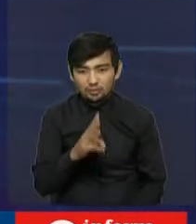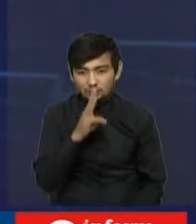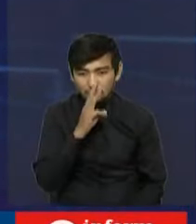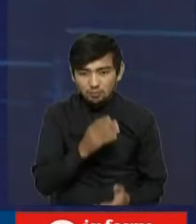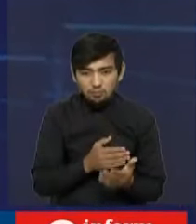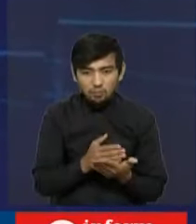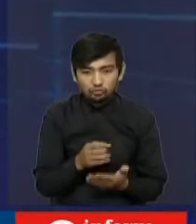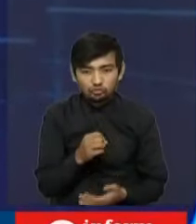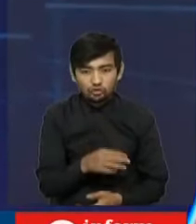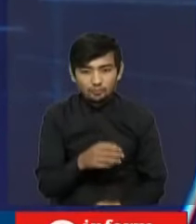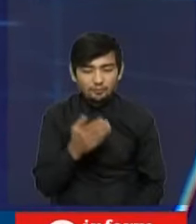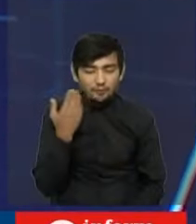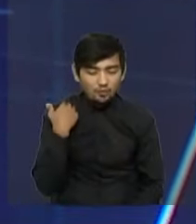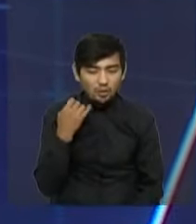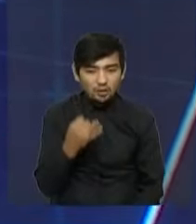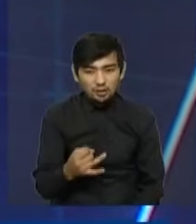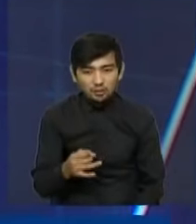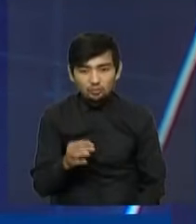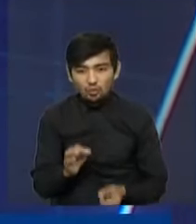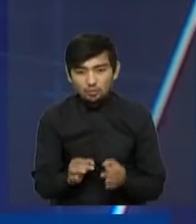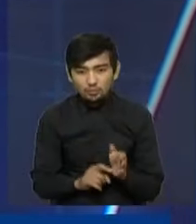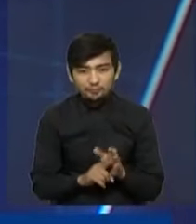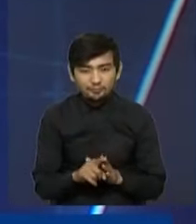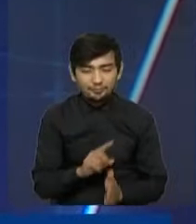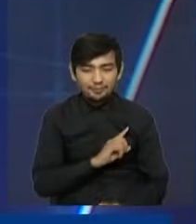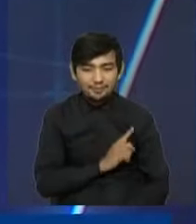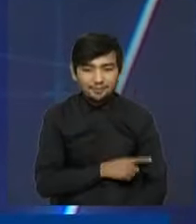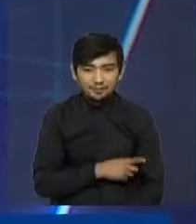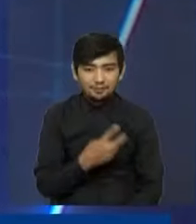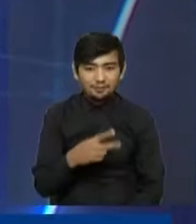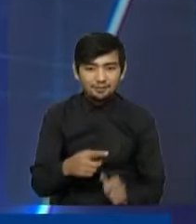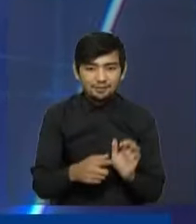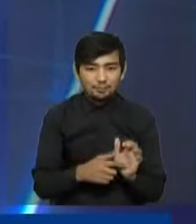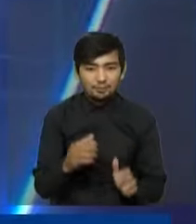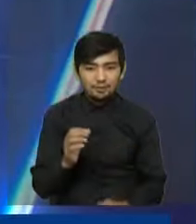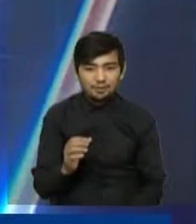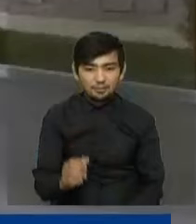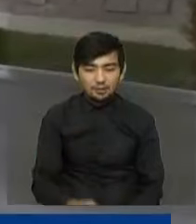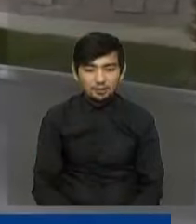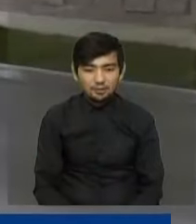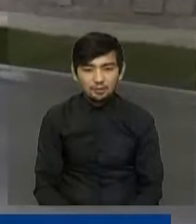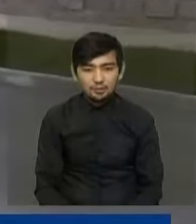чем раньше. Норма вступит в силу 27 сентября.